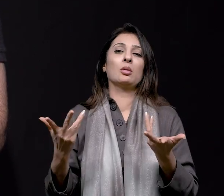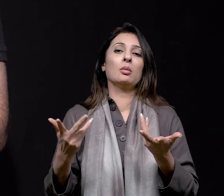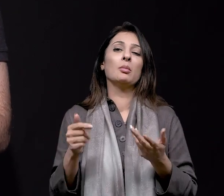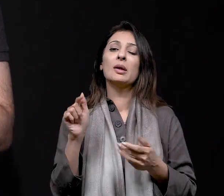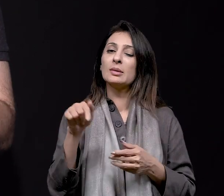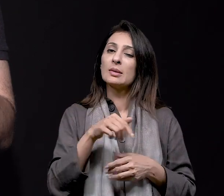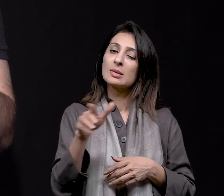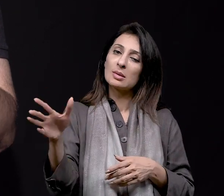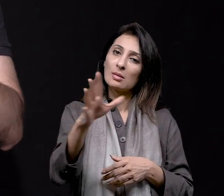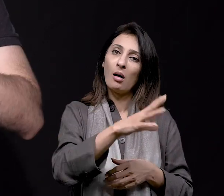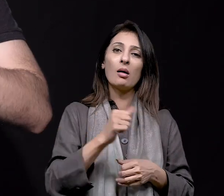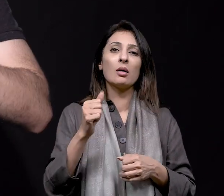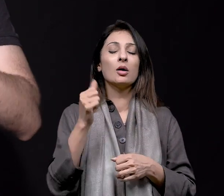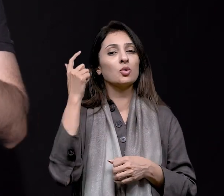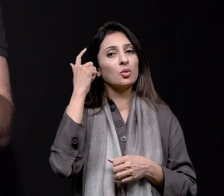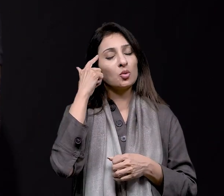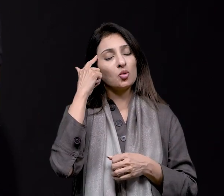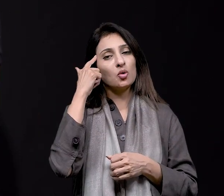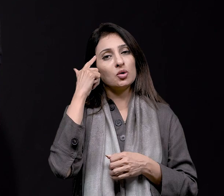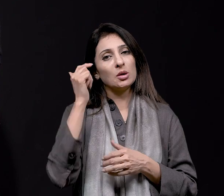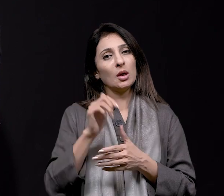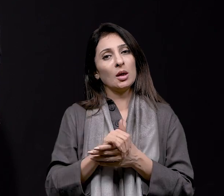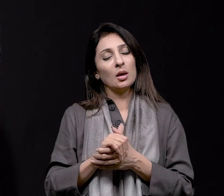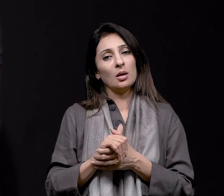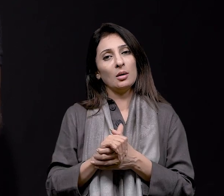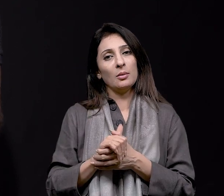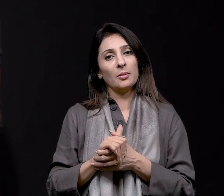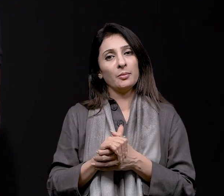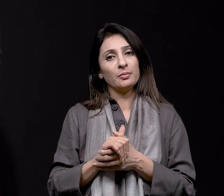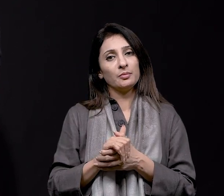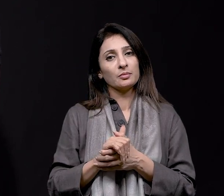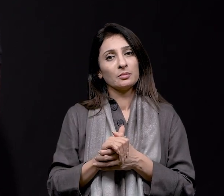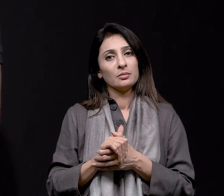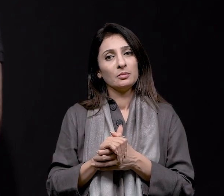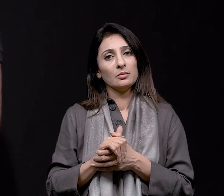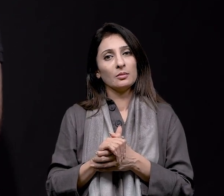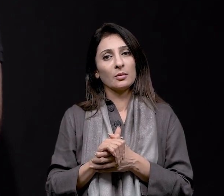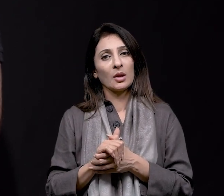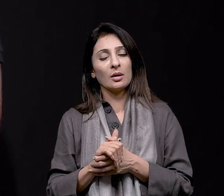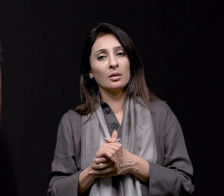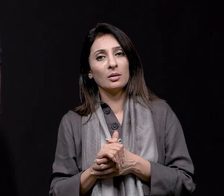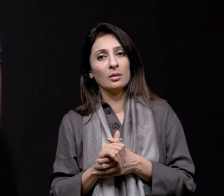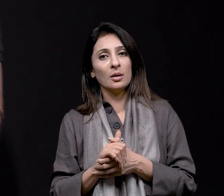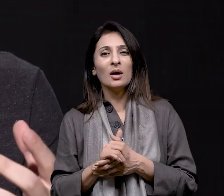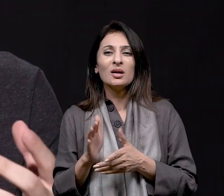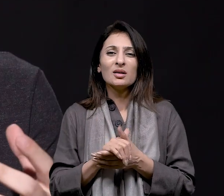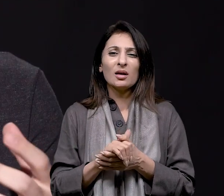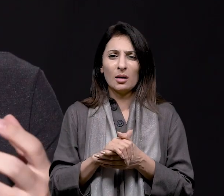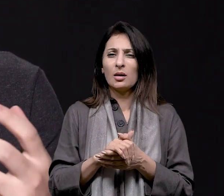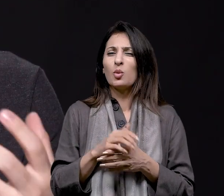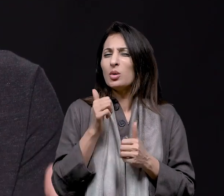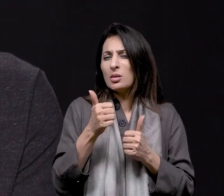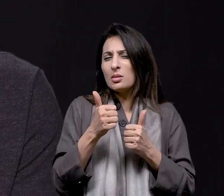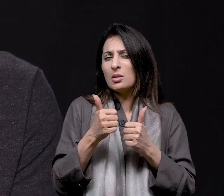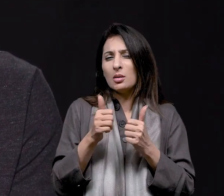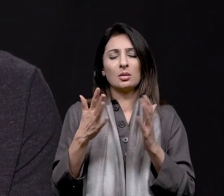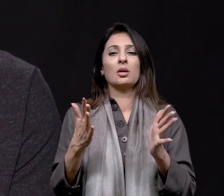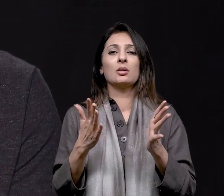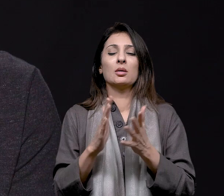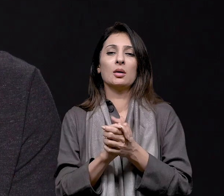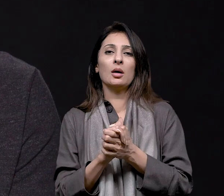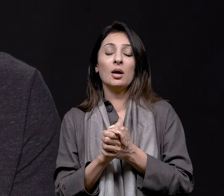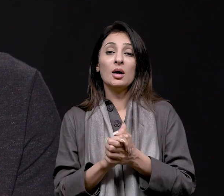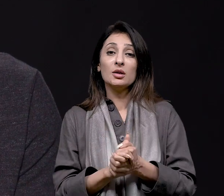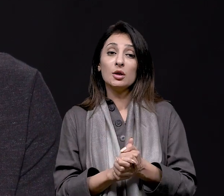ہیں، اور لیکن یہ تمام جو اپروچ ہے یا جو مائنڈ سیٹ ہے، دس از اسینشلی رسپانس سینٹرک